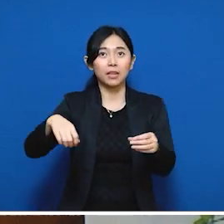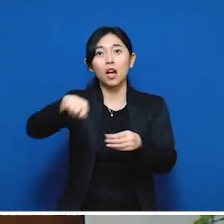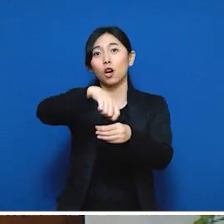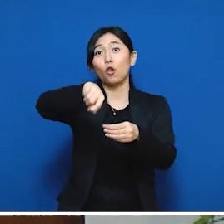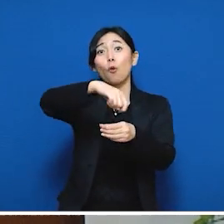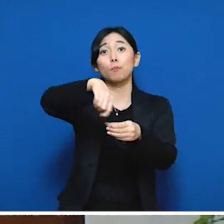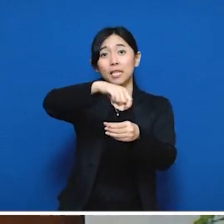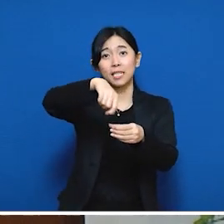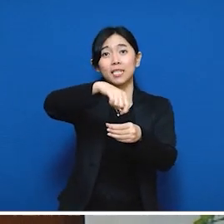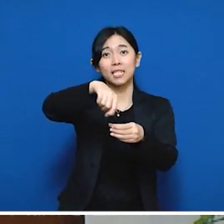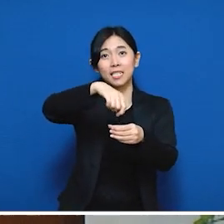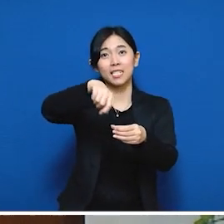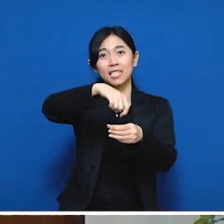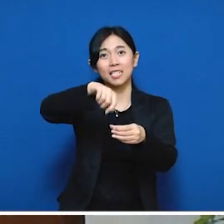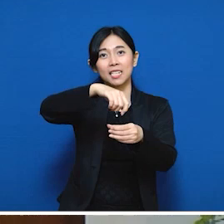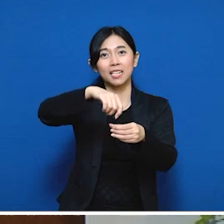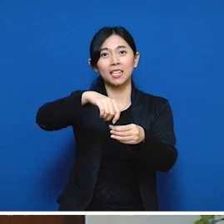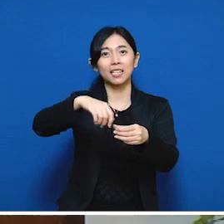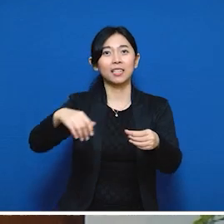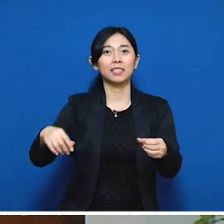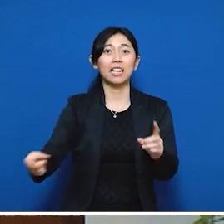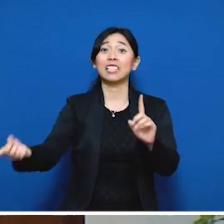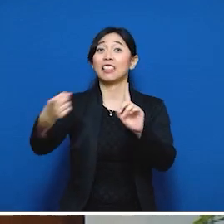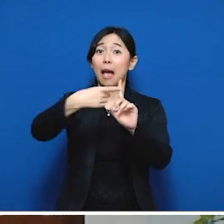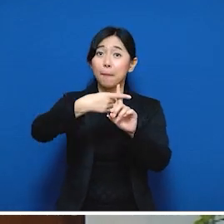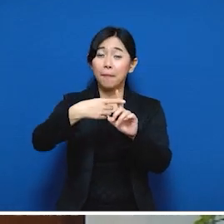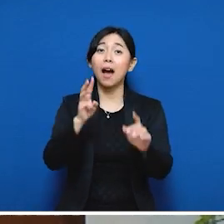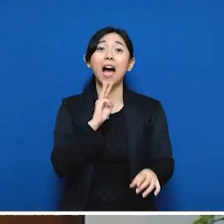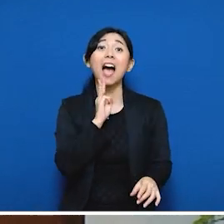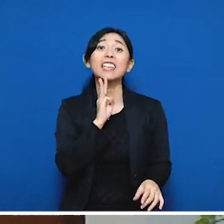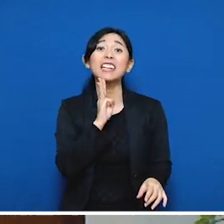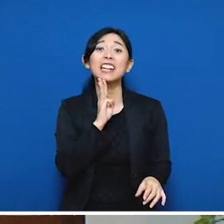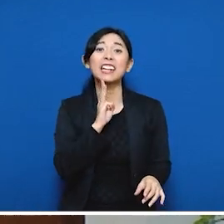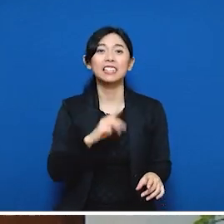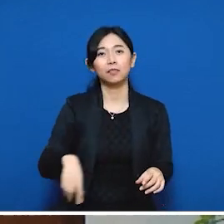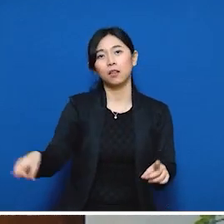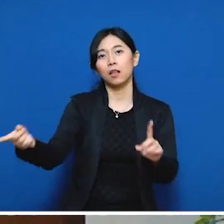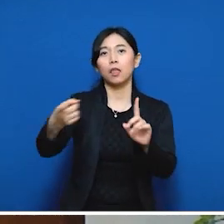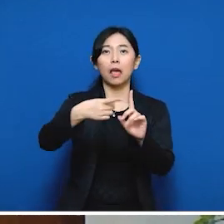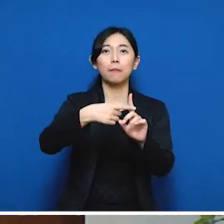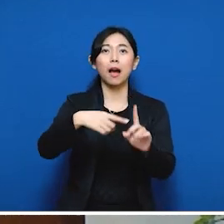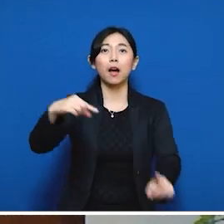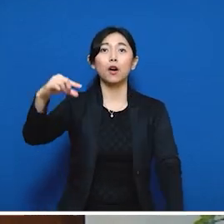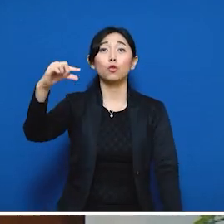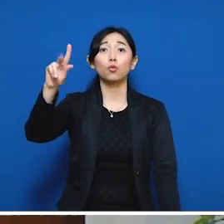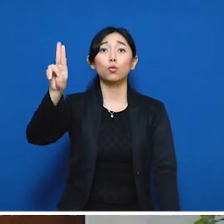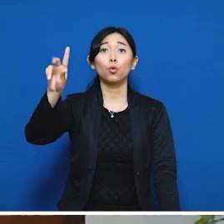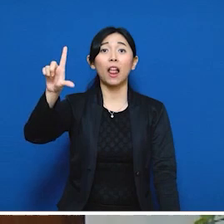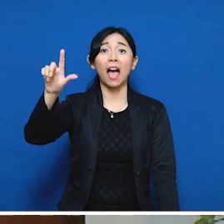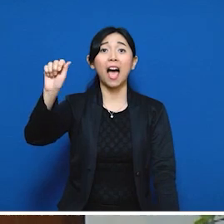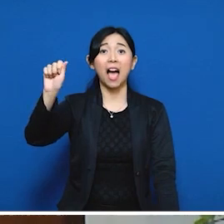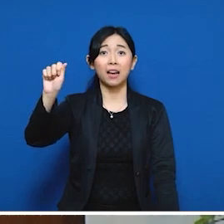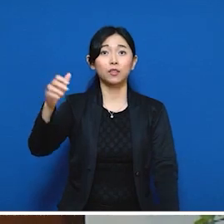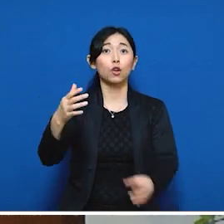dicampur dengan air, dicampur dengan gula, mungkin juga ditambahkan susu dan